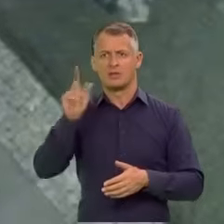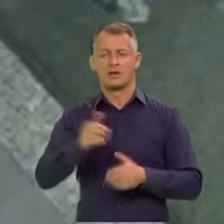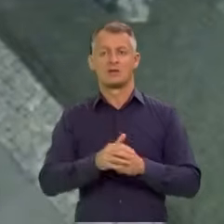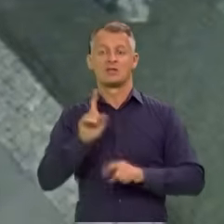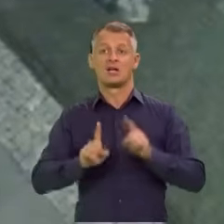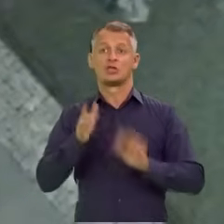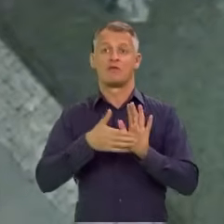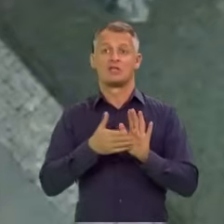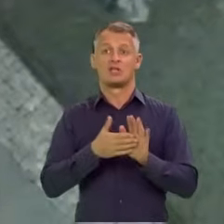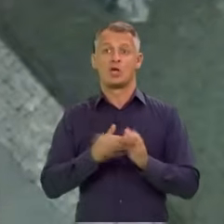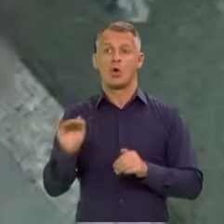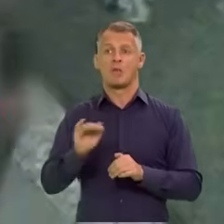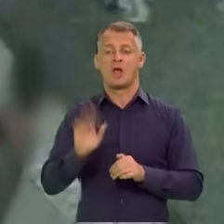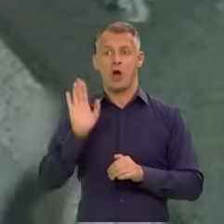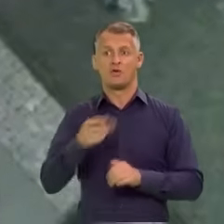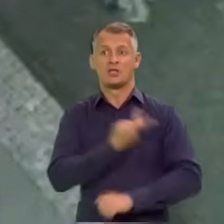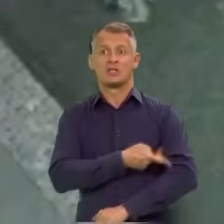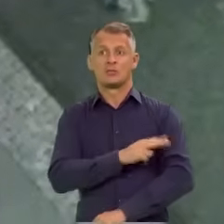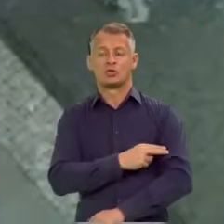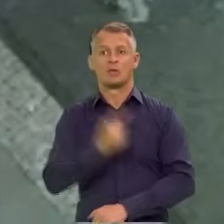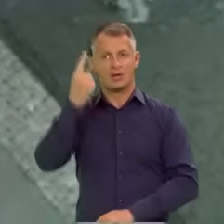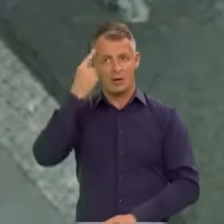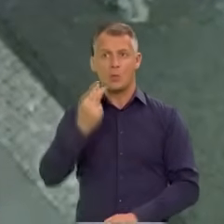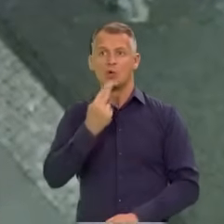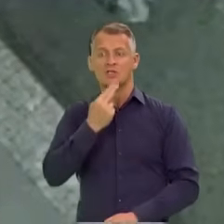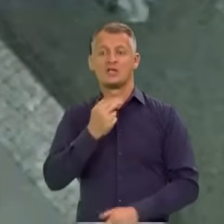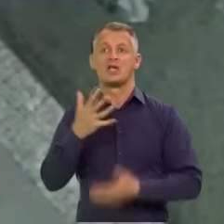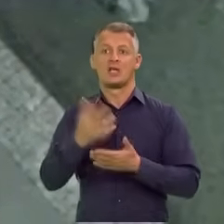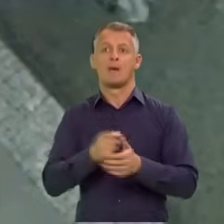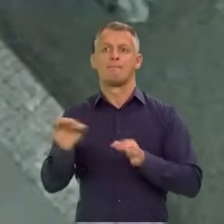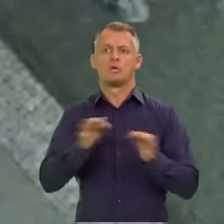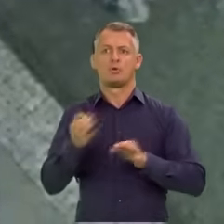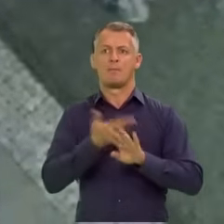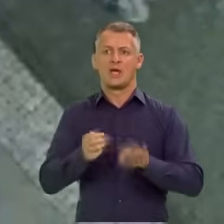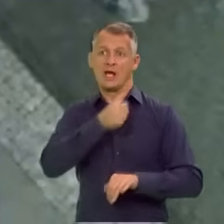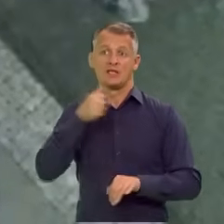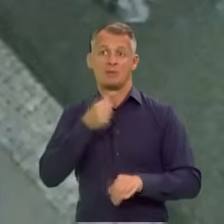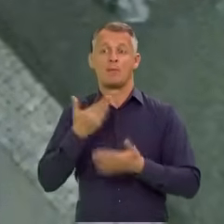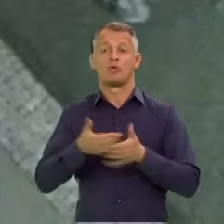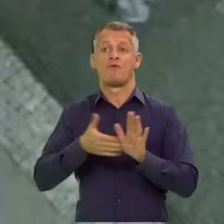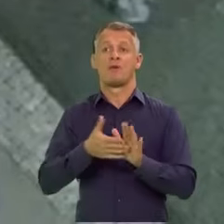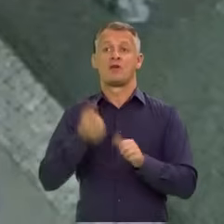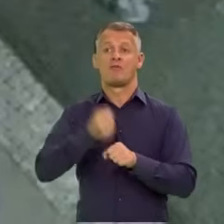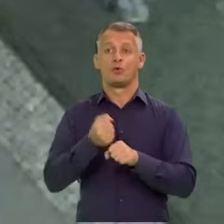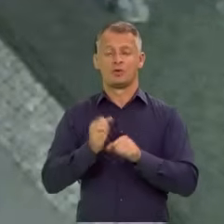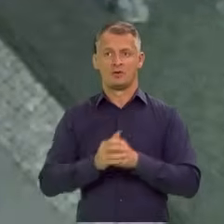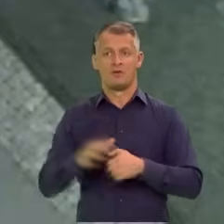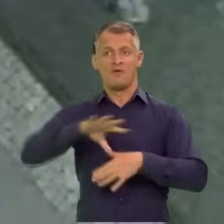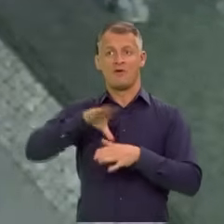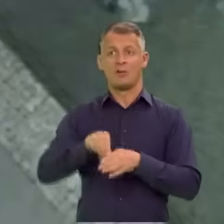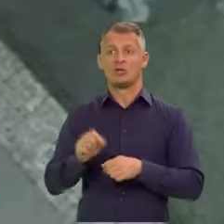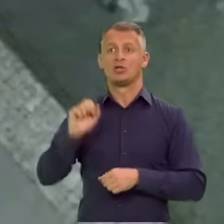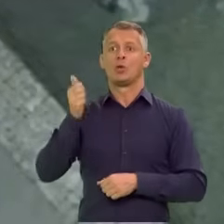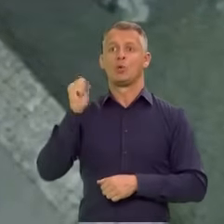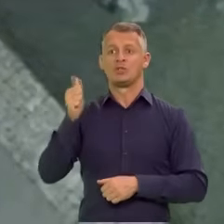dacă se dovedește că minorii au avut discernământ, poliția va lua o măsură mai aspră pentru faptele săvârșite. Familiile